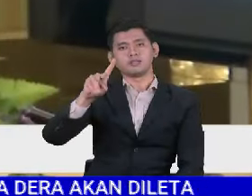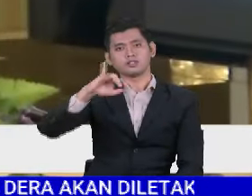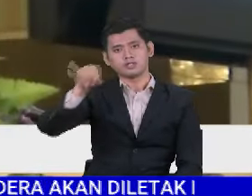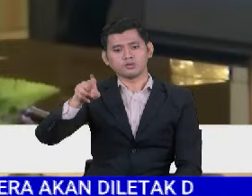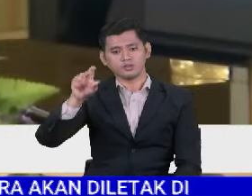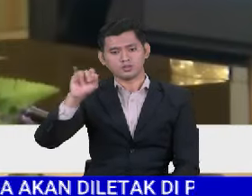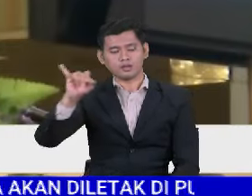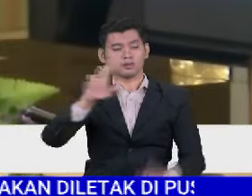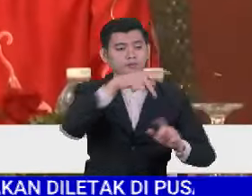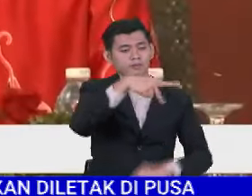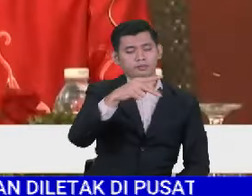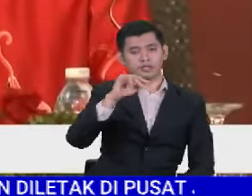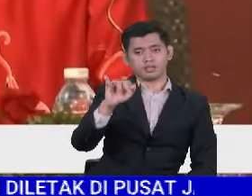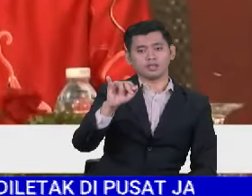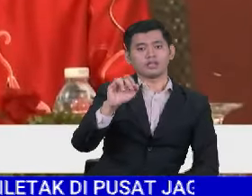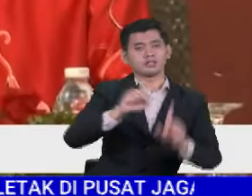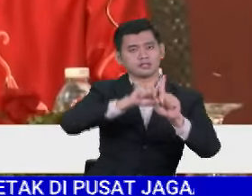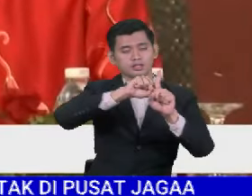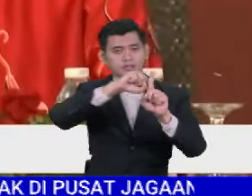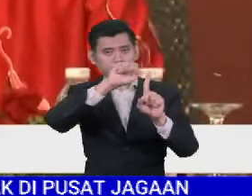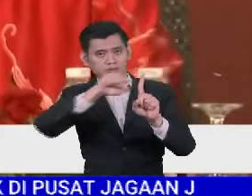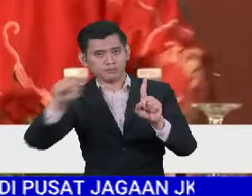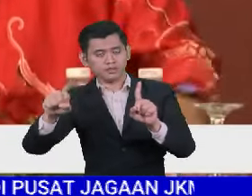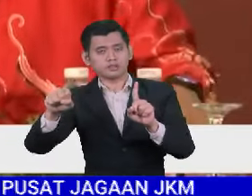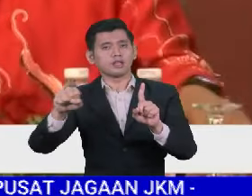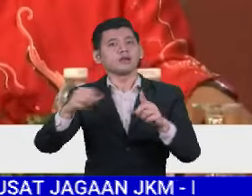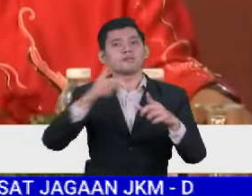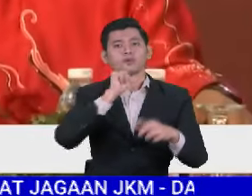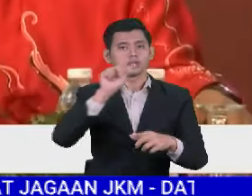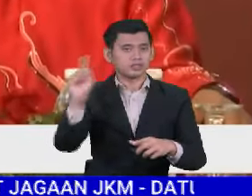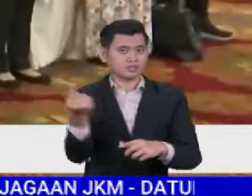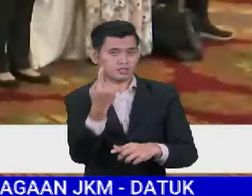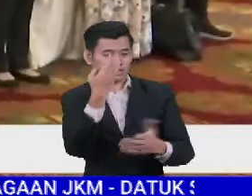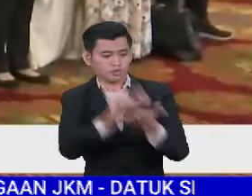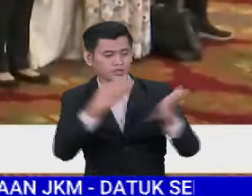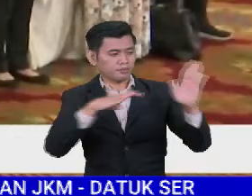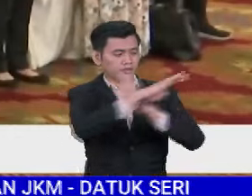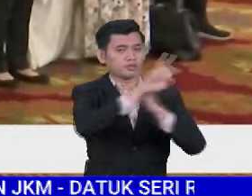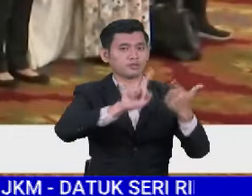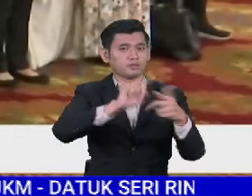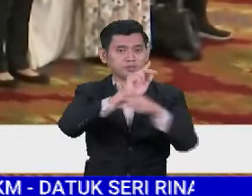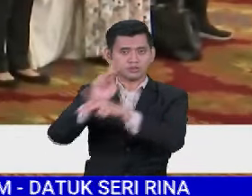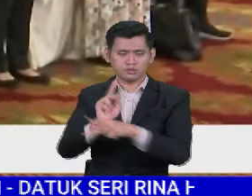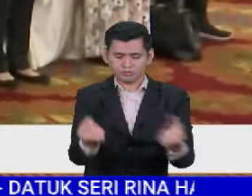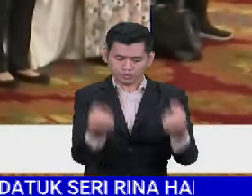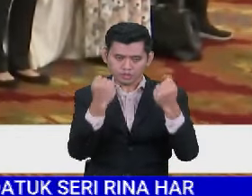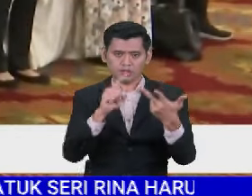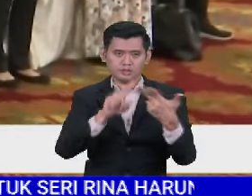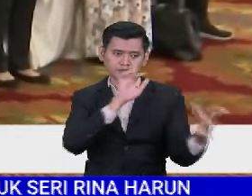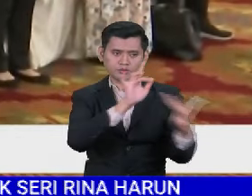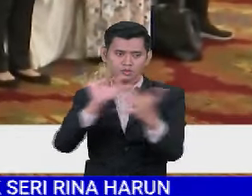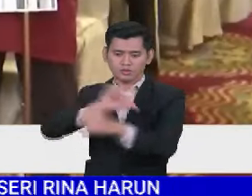berkode pipi kesenagan bukan hanya merancang meningkatkan ekonomi malah menjaga serta memperkuat hubungan